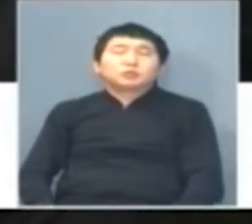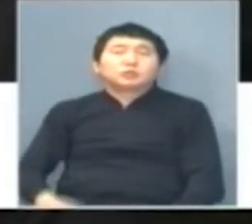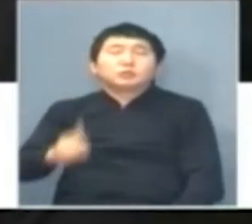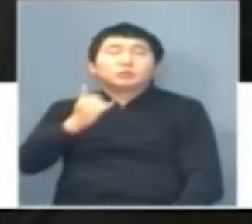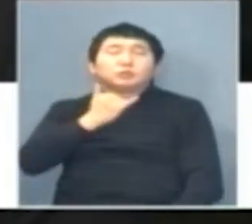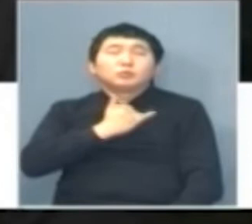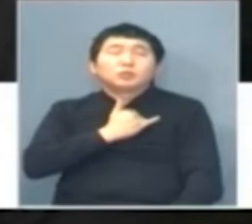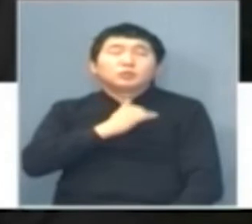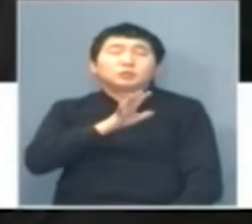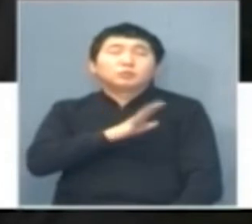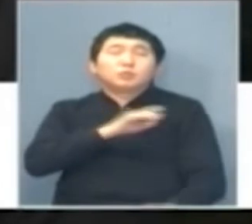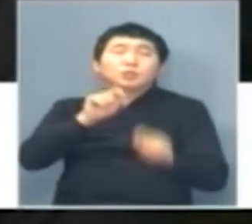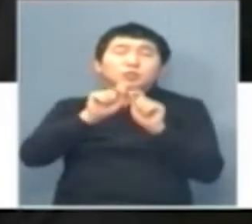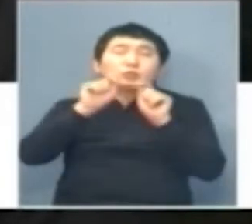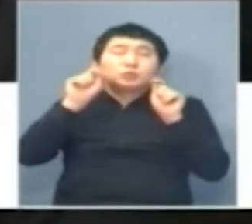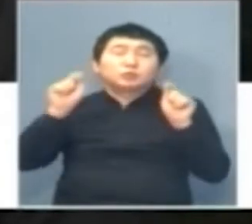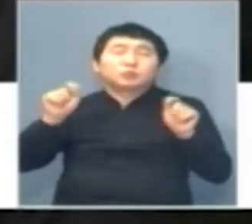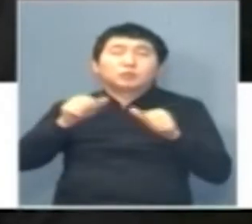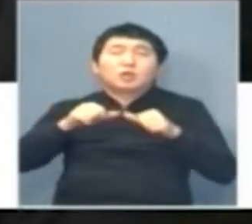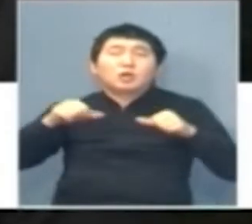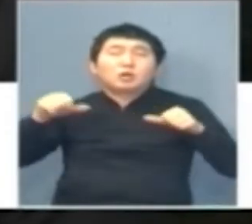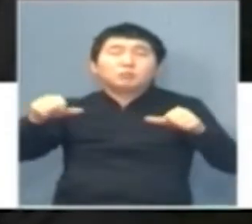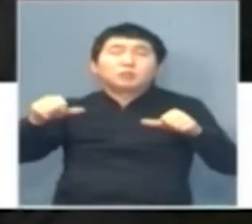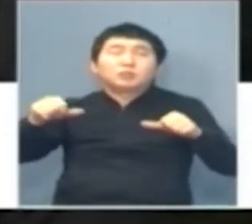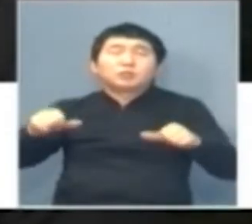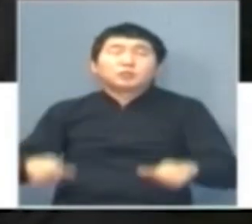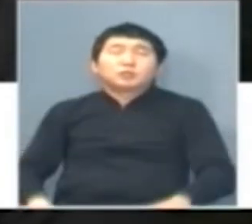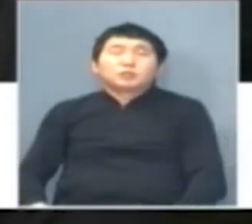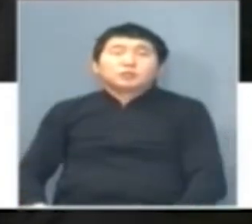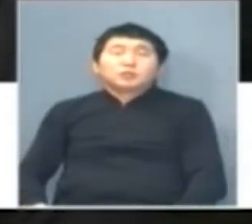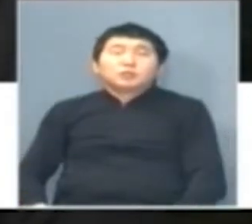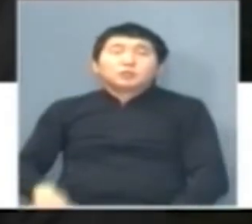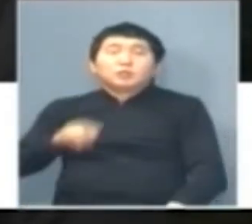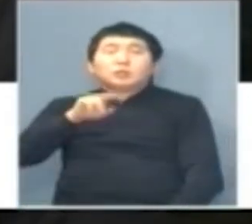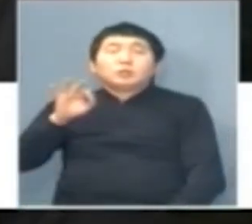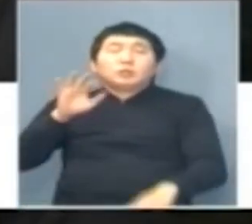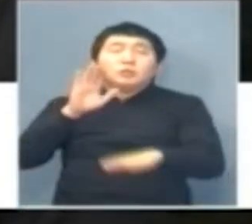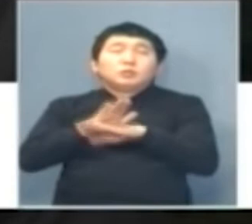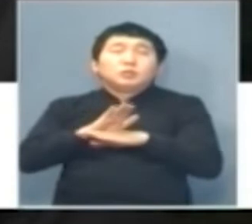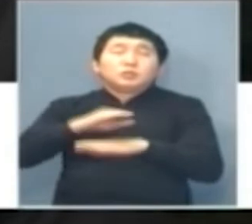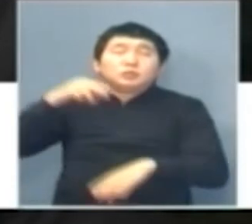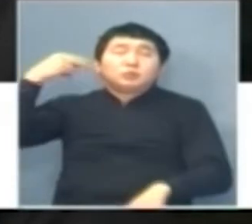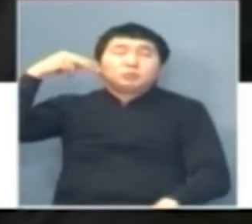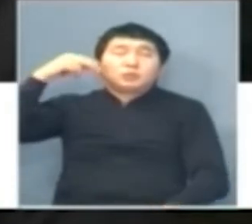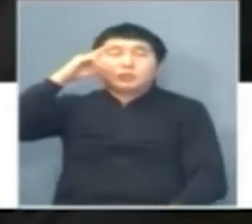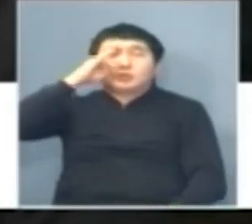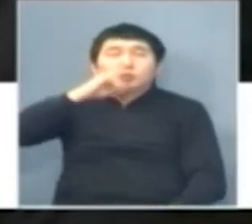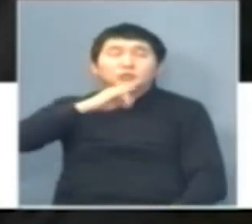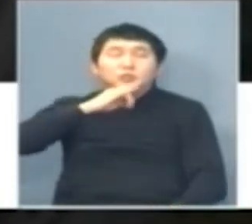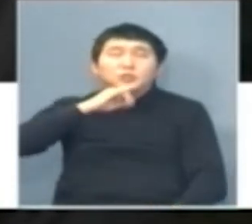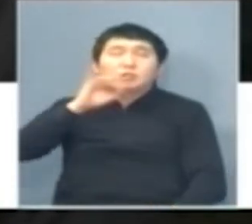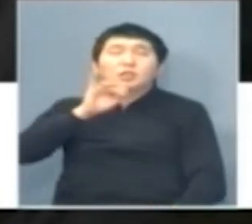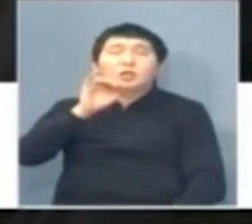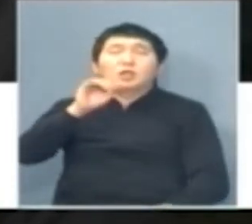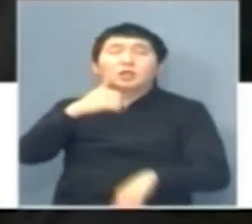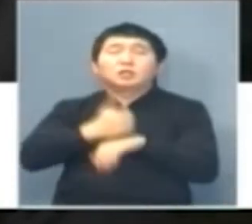была создана комиссия именно по поручению главы государства, по поручению, соответственно, Даниила Кенчетаевича. Была создана